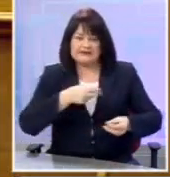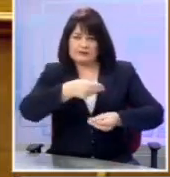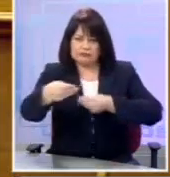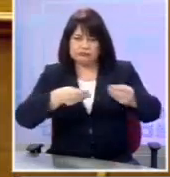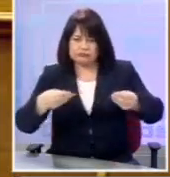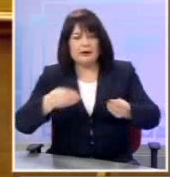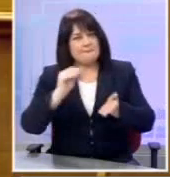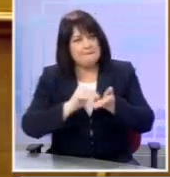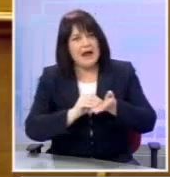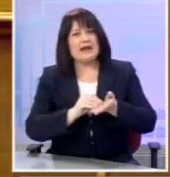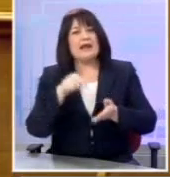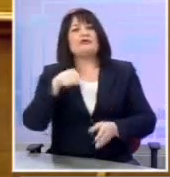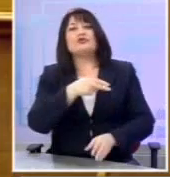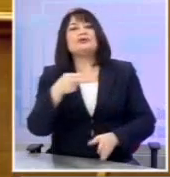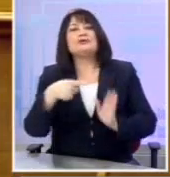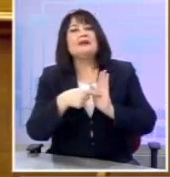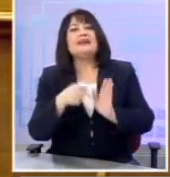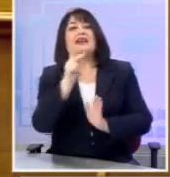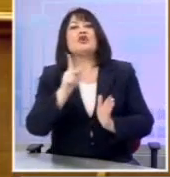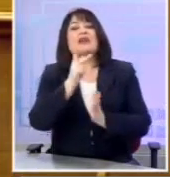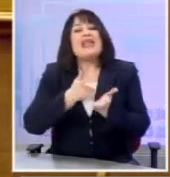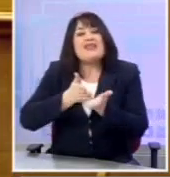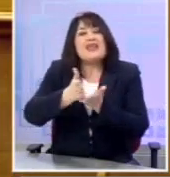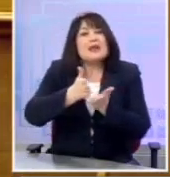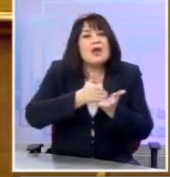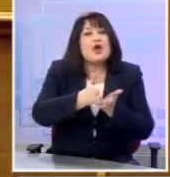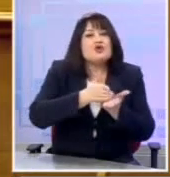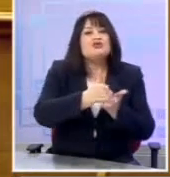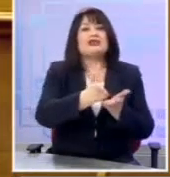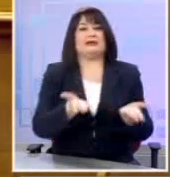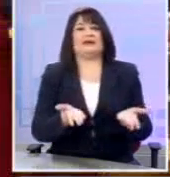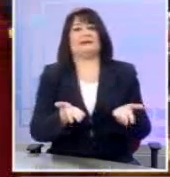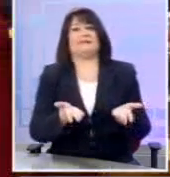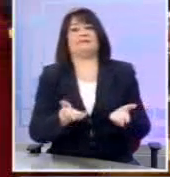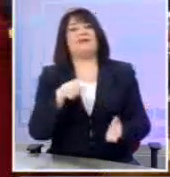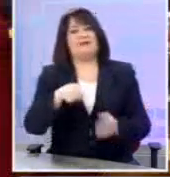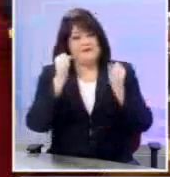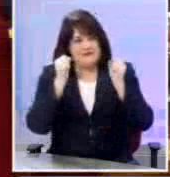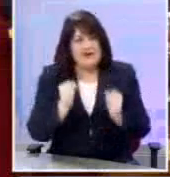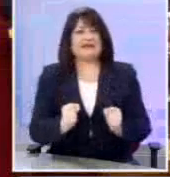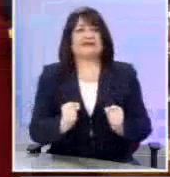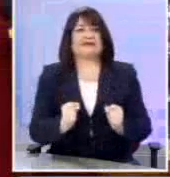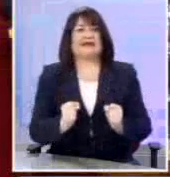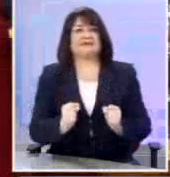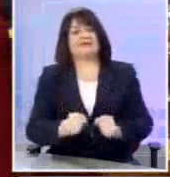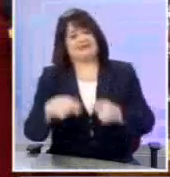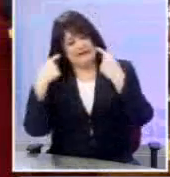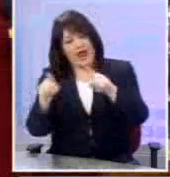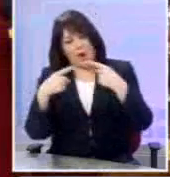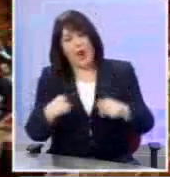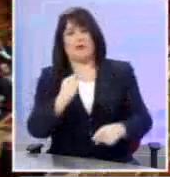Για μας η αναδιανομή είναι στοιχείο κοινωνικής δικαιοσύνης. Αυτές είναι οι βασικές διαχωριστικές